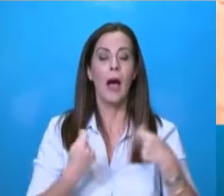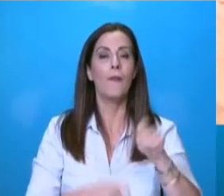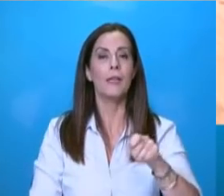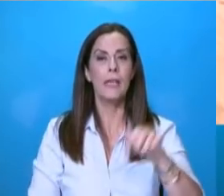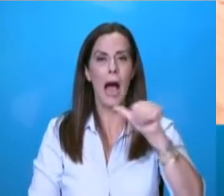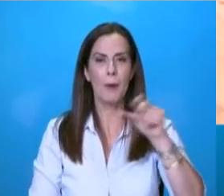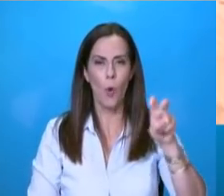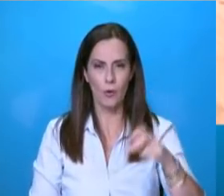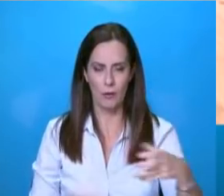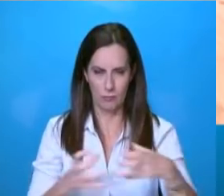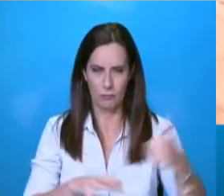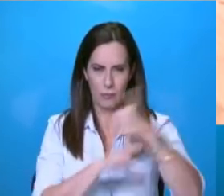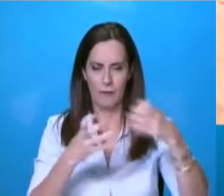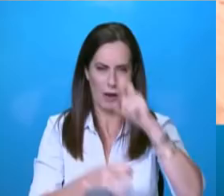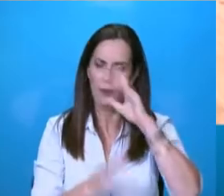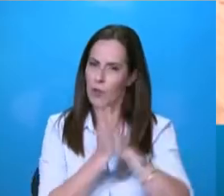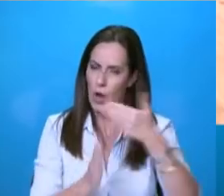עודה. נא